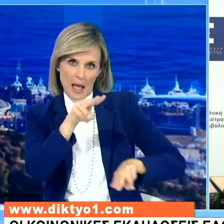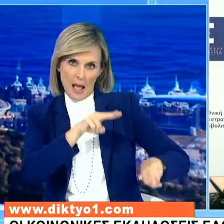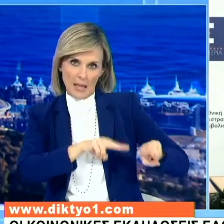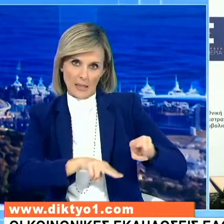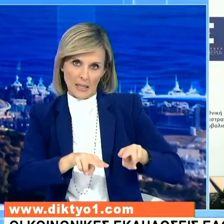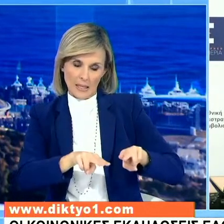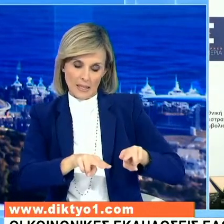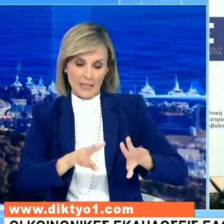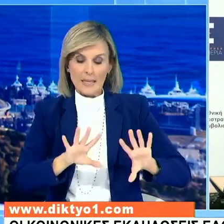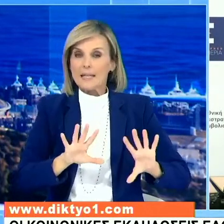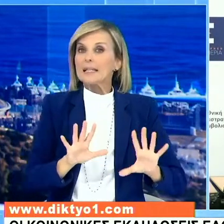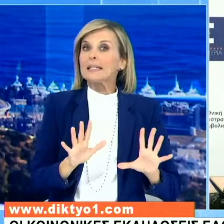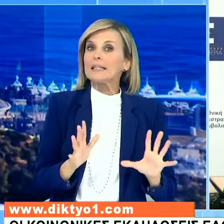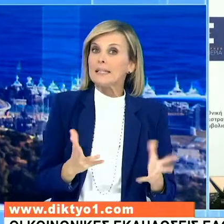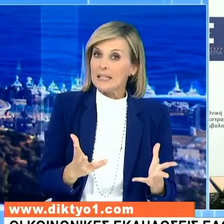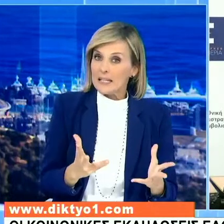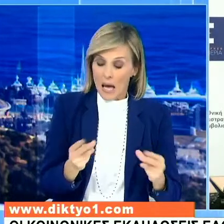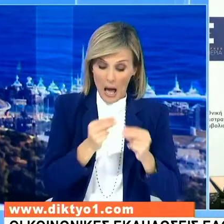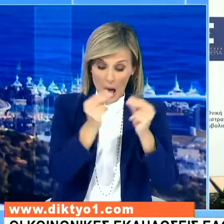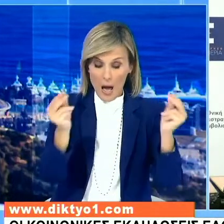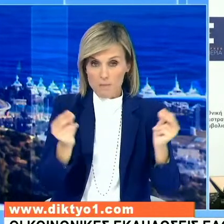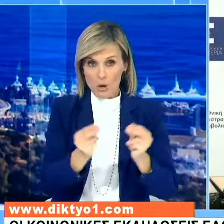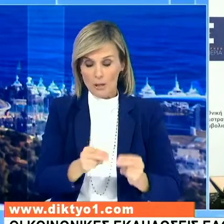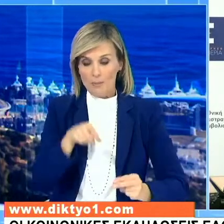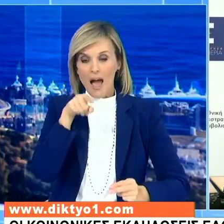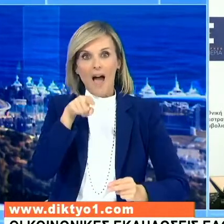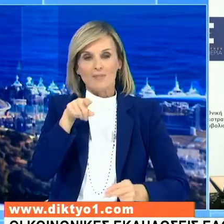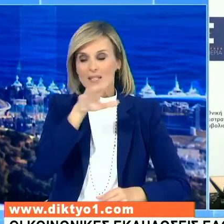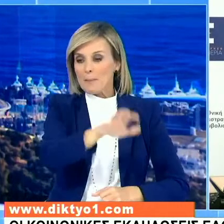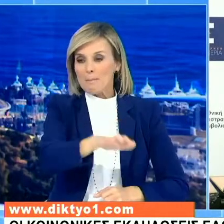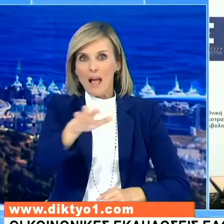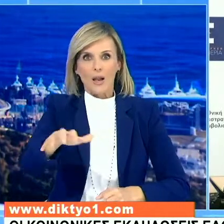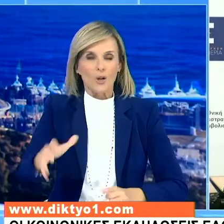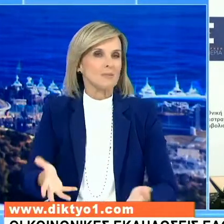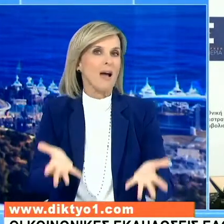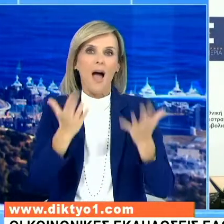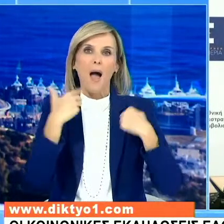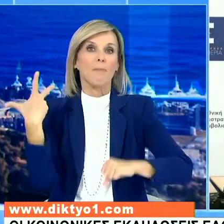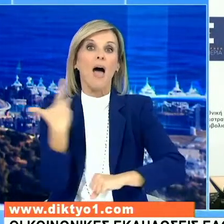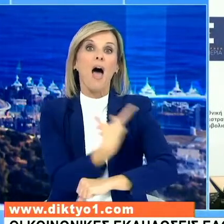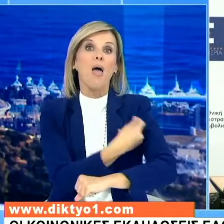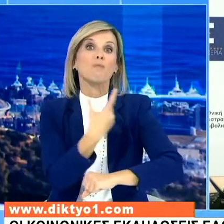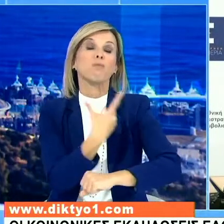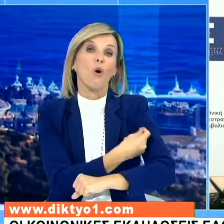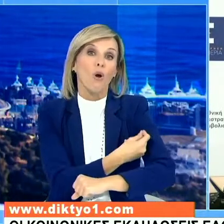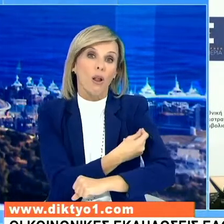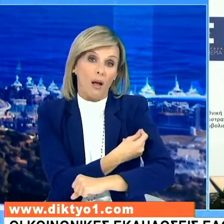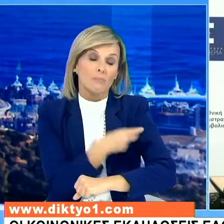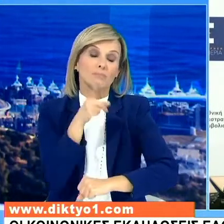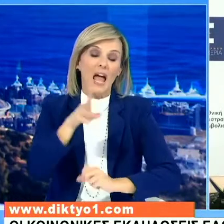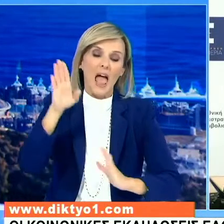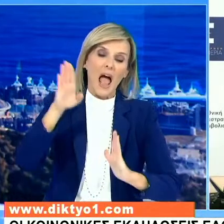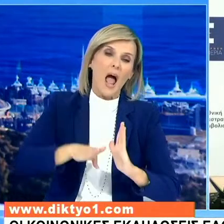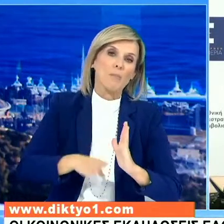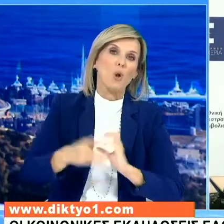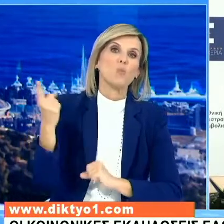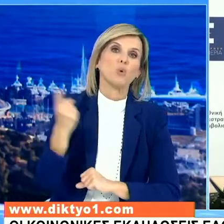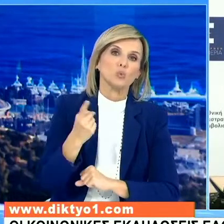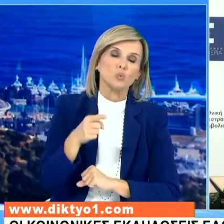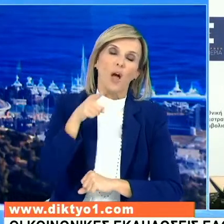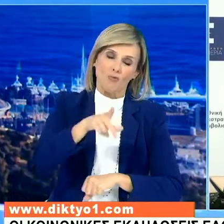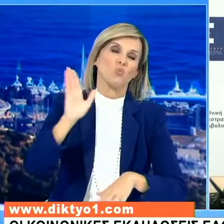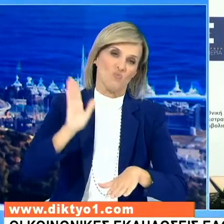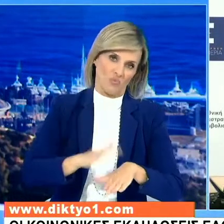φορτίου. Με απλά λόγια, στις περιοχές με χαμηλή εμβολιαστική κάλυψη βλέπουμε αυξητικές τάσεις στον αριθμό των νέων